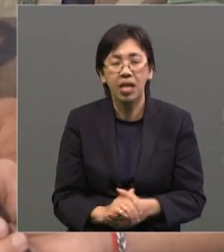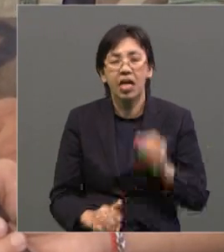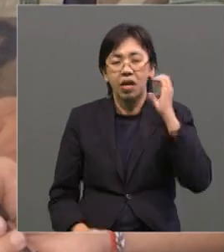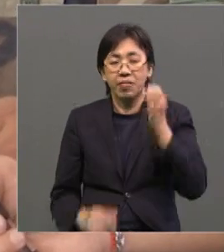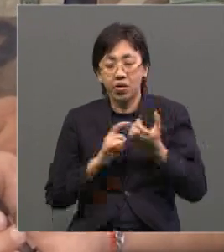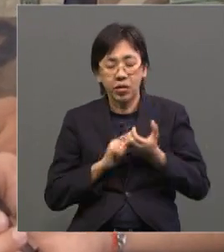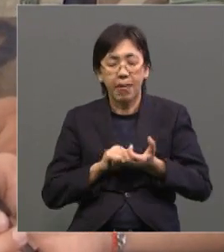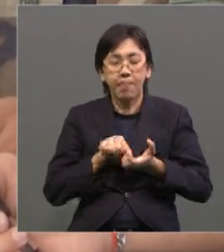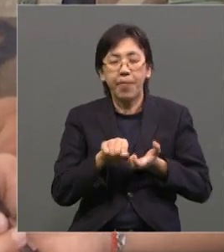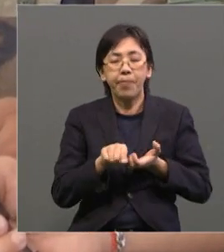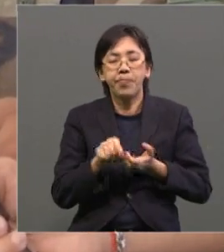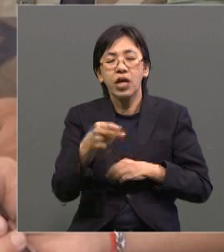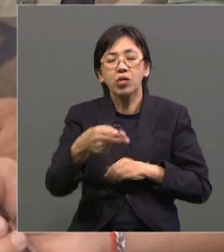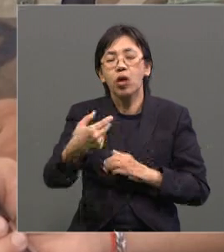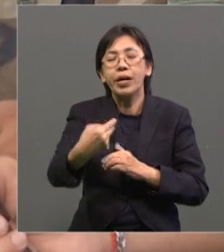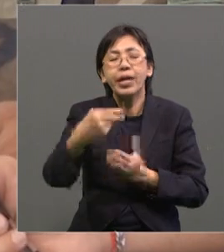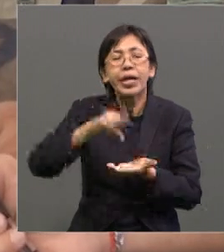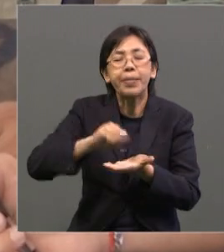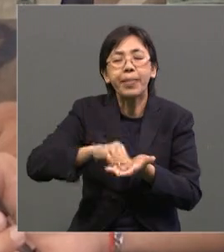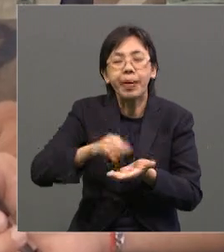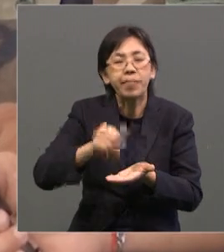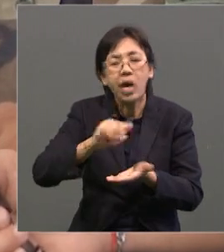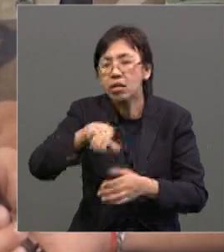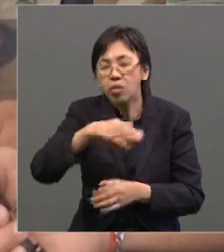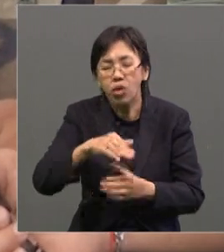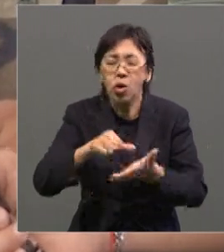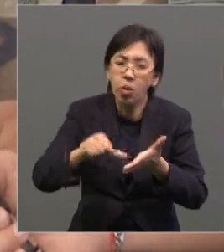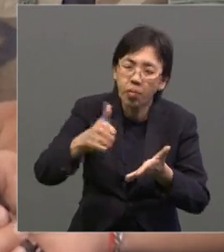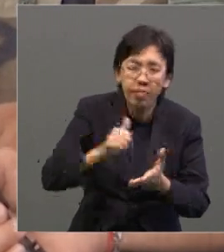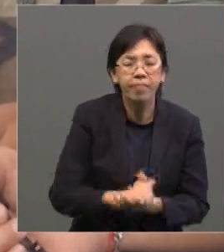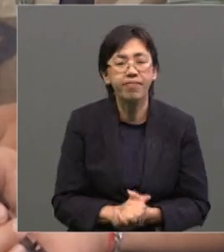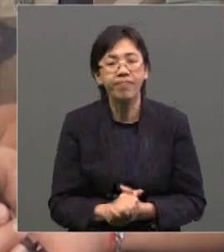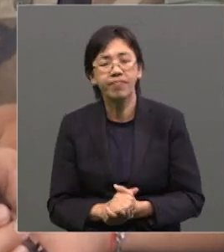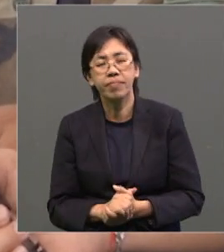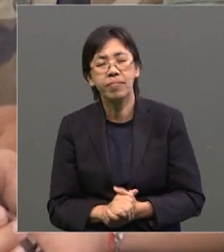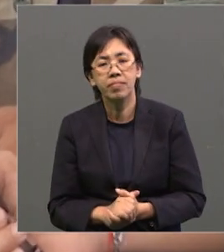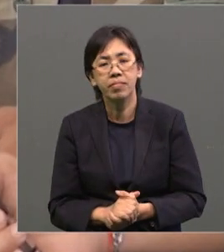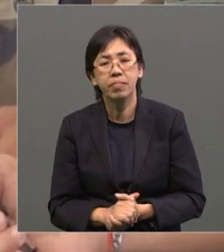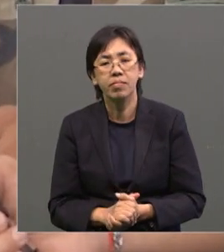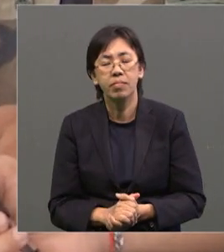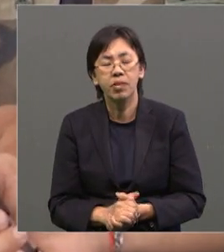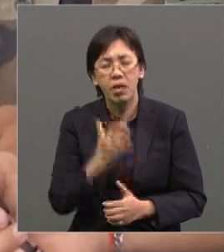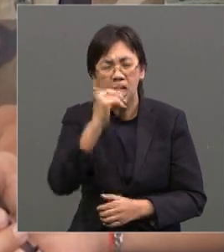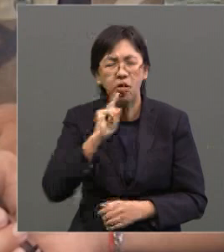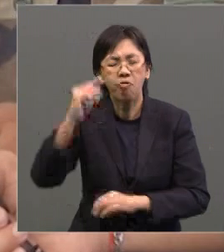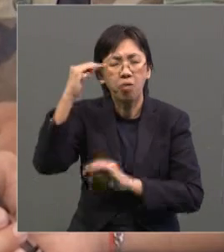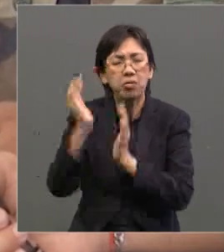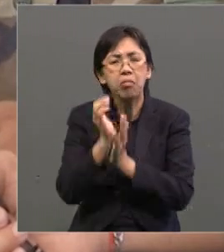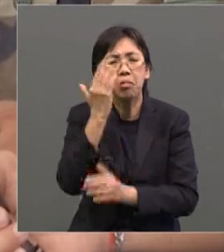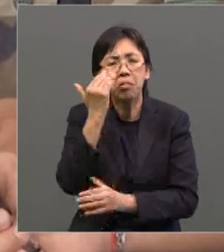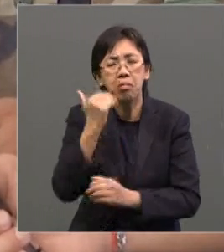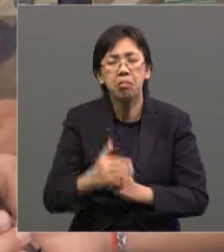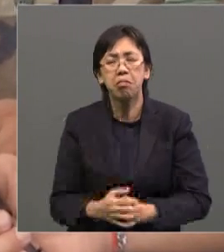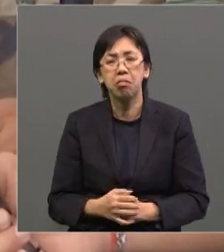ามารถลบหรือว่าทำอะไรในนั้นได้หมดเลยค่ะ แล้วทำไมถึงย้อนกลับมาหาตัวตากล้องได้ว่าเราต้องแจ้งความกับเขาเขาเกี่ยวข้องกับกล้องตัวนี้ยัง